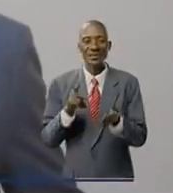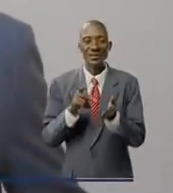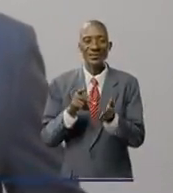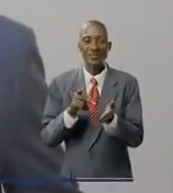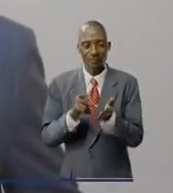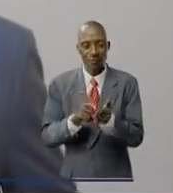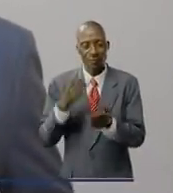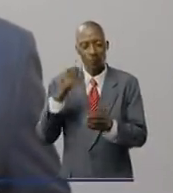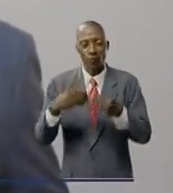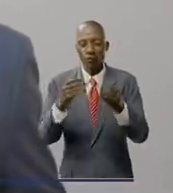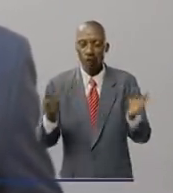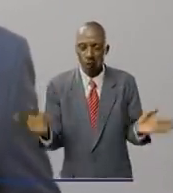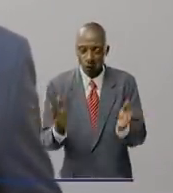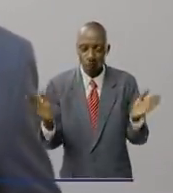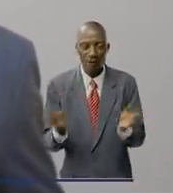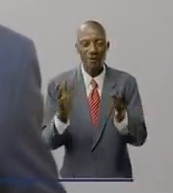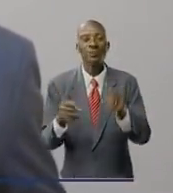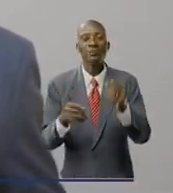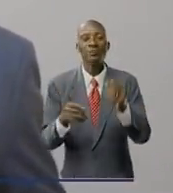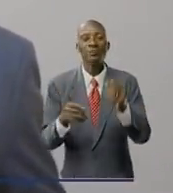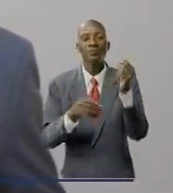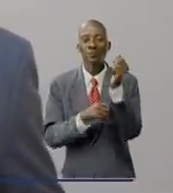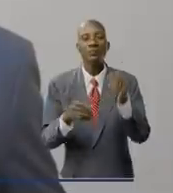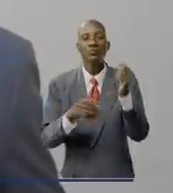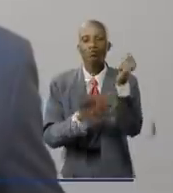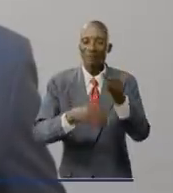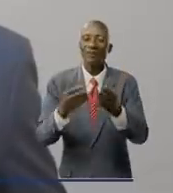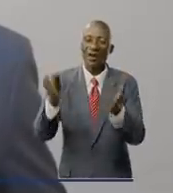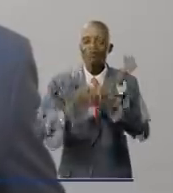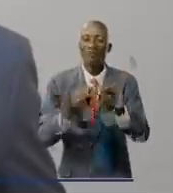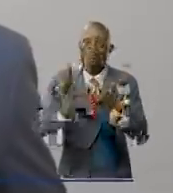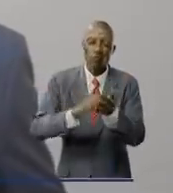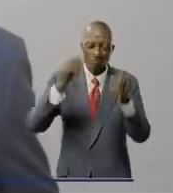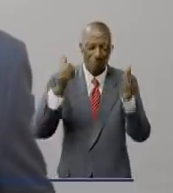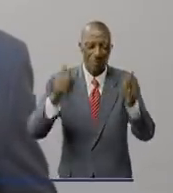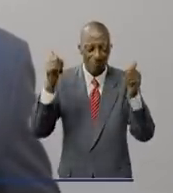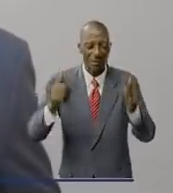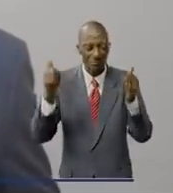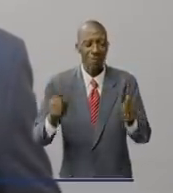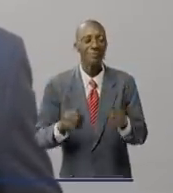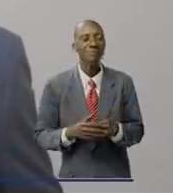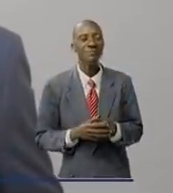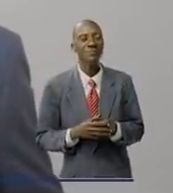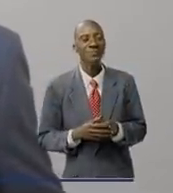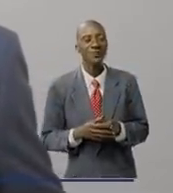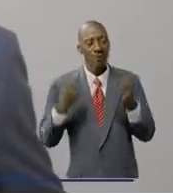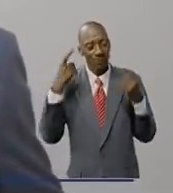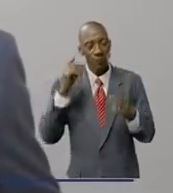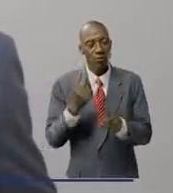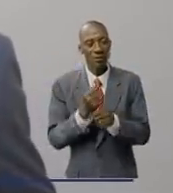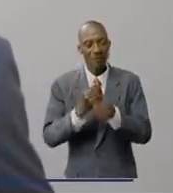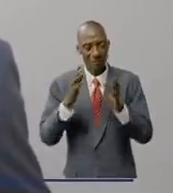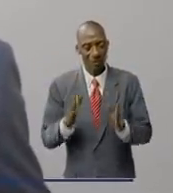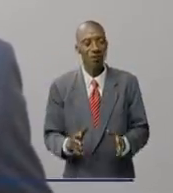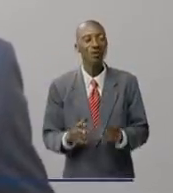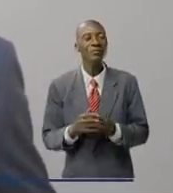pour que nous continuions à lutter dans ce domaine du droit du travail et pour que les travailleurs, l'employeur, mais aussi que